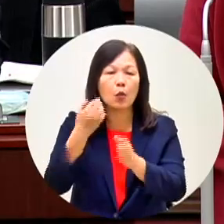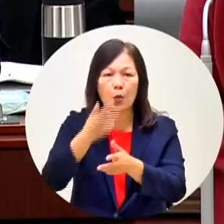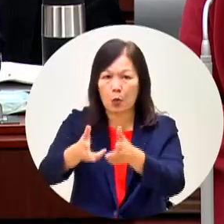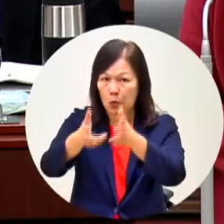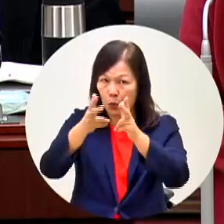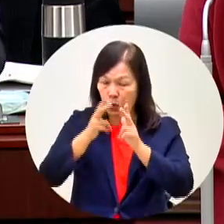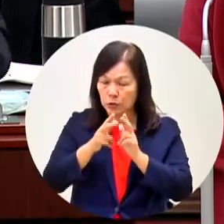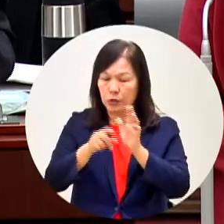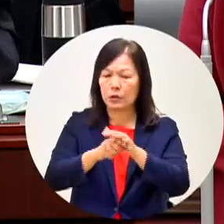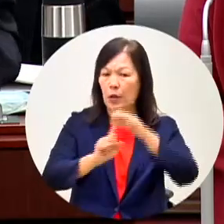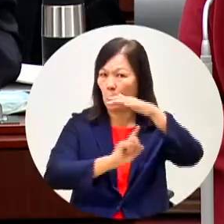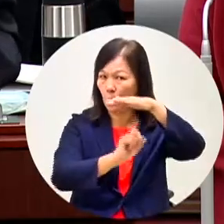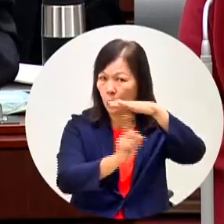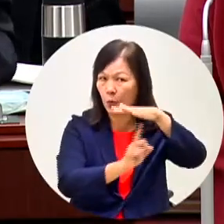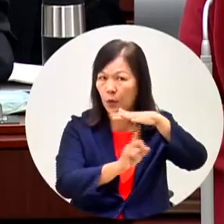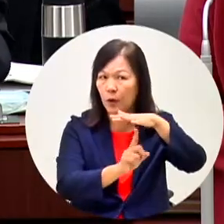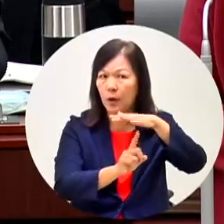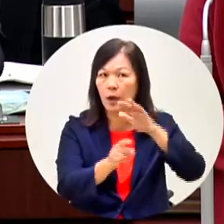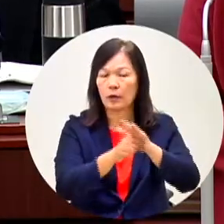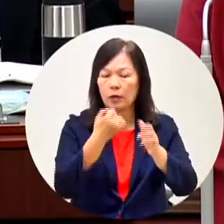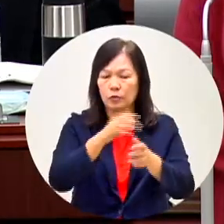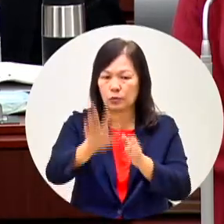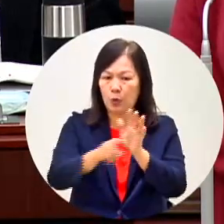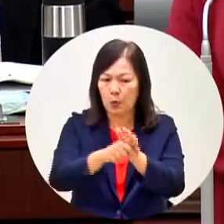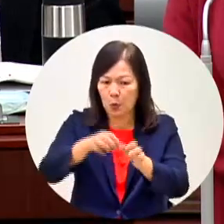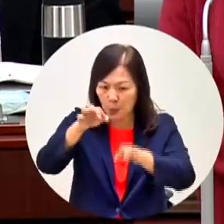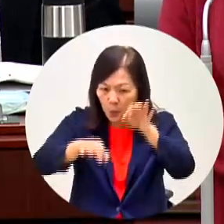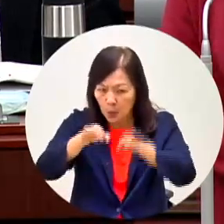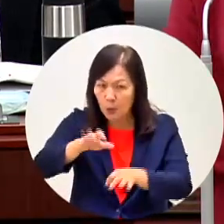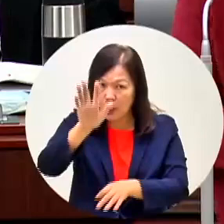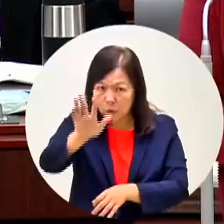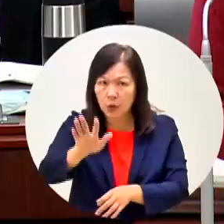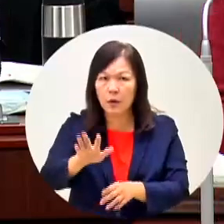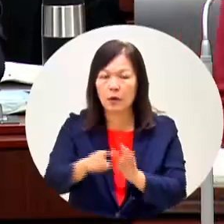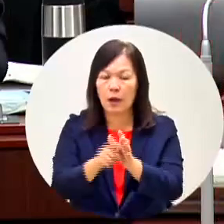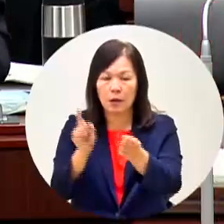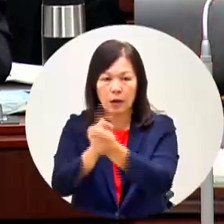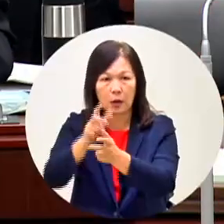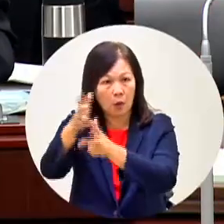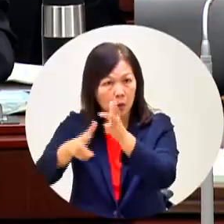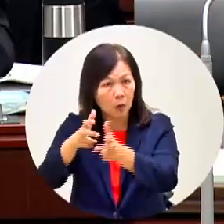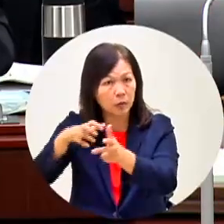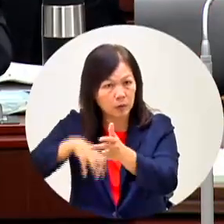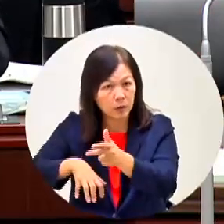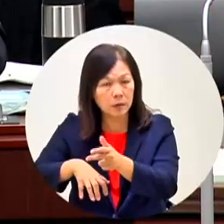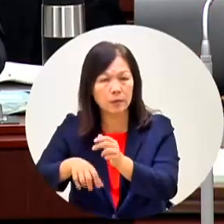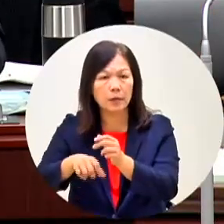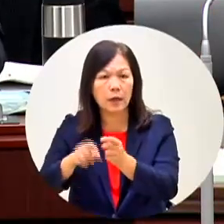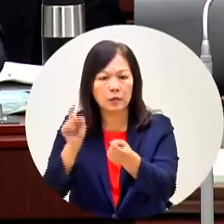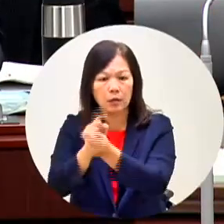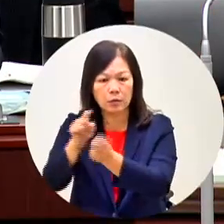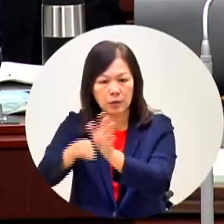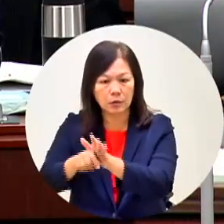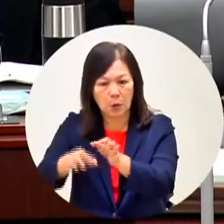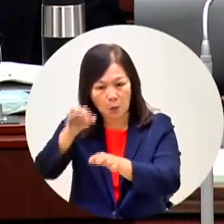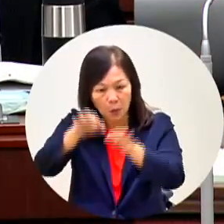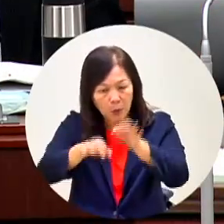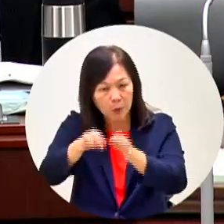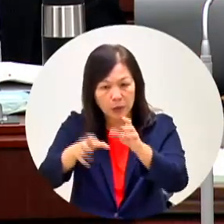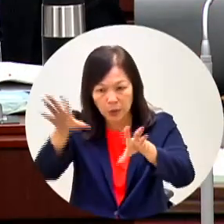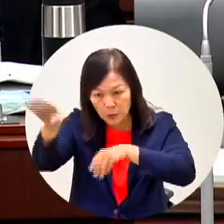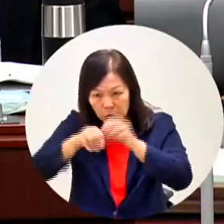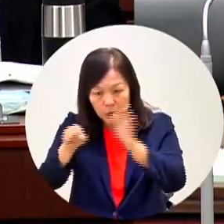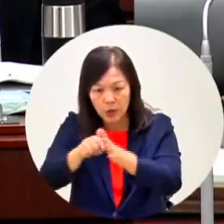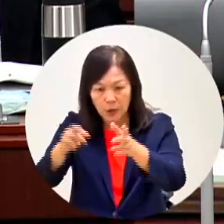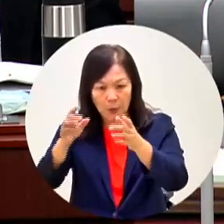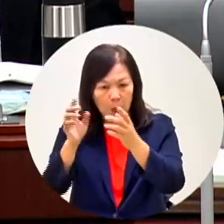过磅，那我们可不可以跟工厂里面的这一个它过磅的这个资料能够连线来做这一个